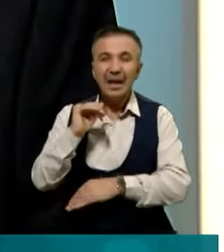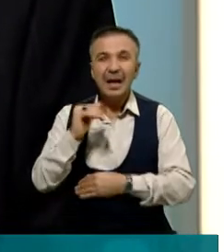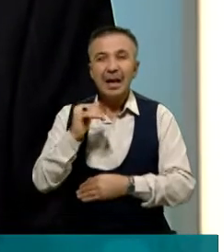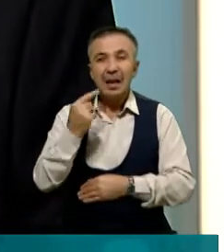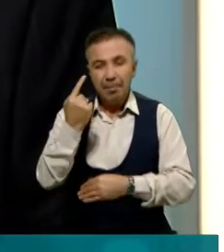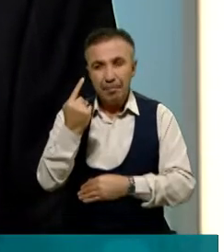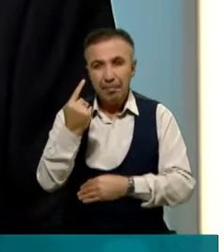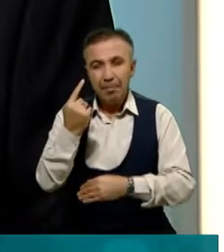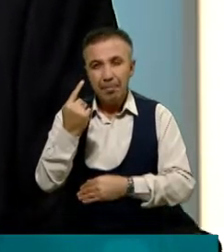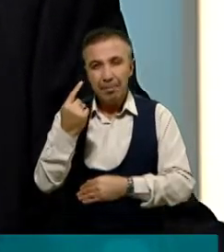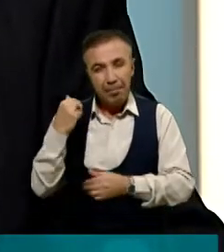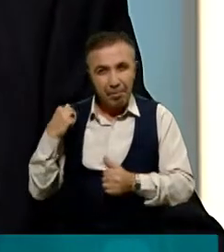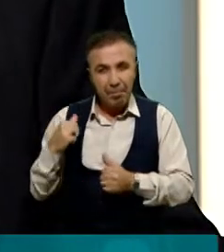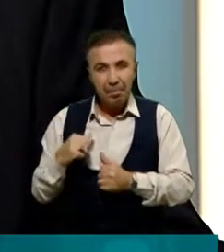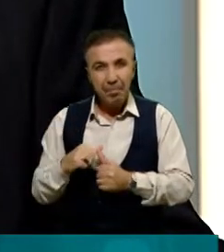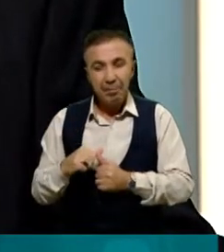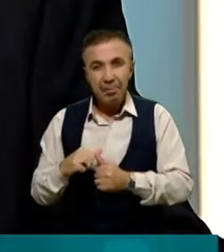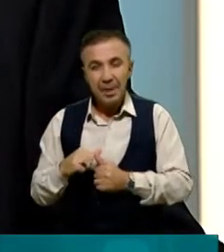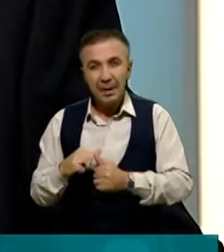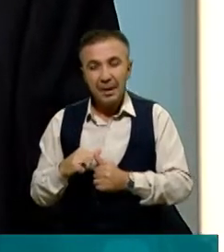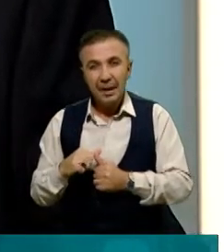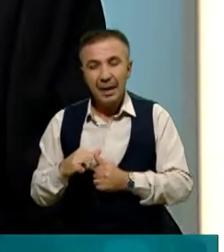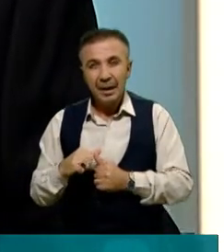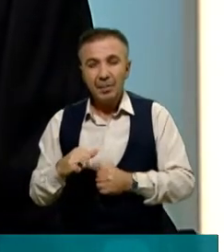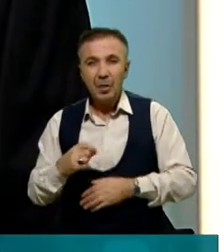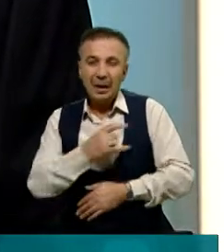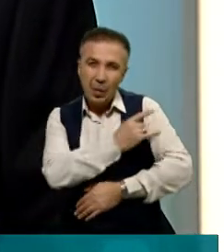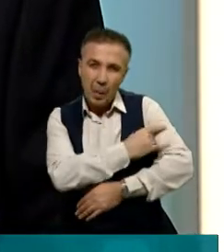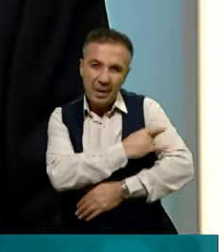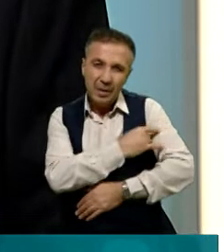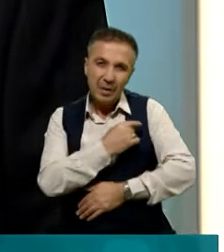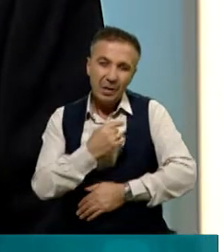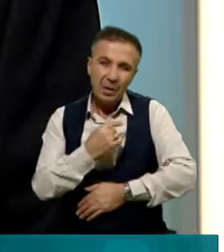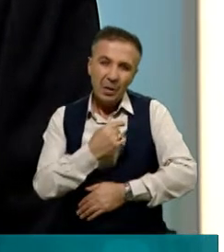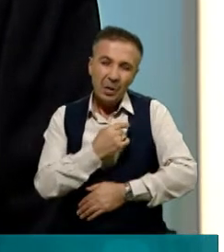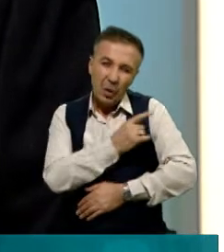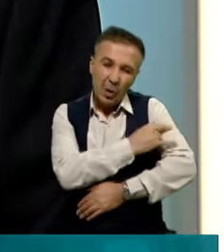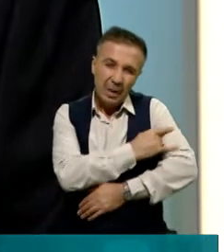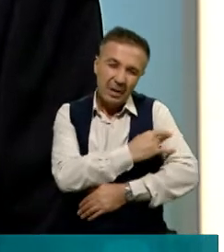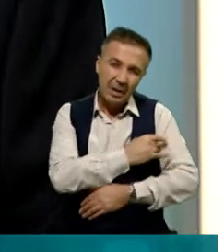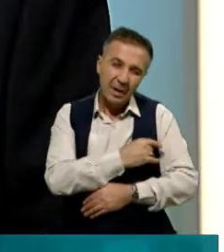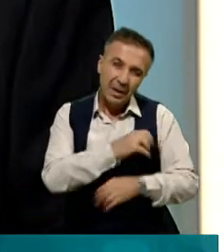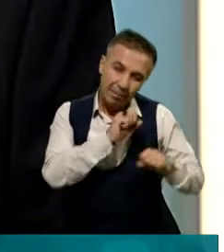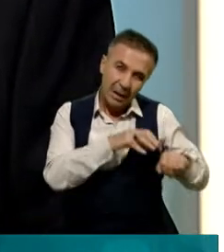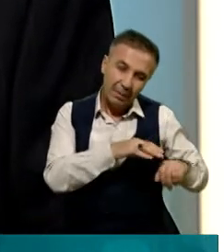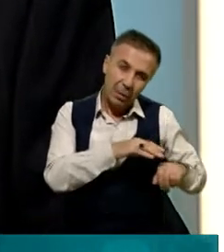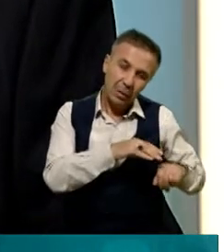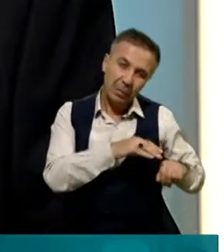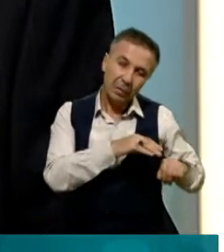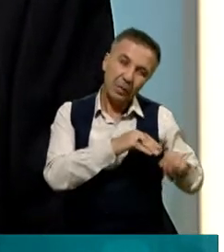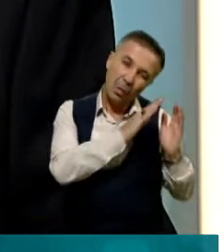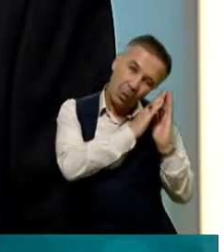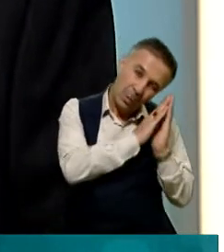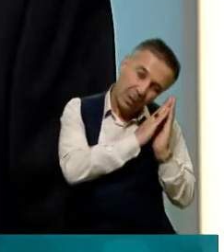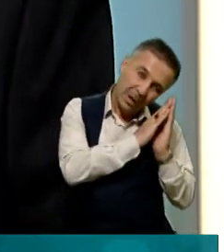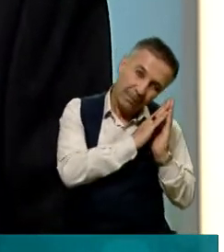Seferden dönerken işte birisini Efendimiz nöbetçi bırakmış o da uyumuş kalmış bir İşte namazın böyle kazaya